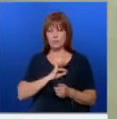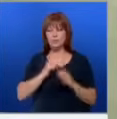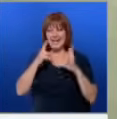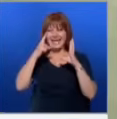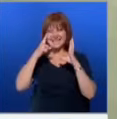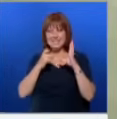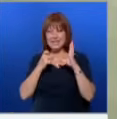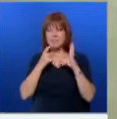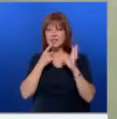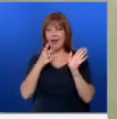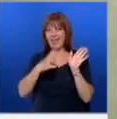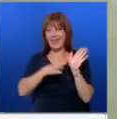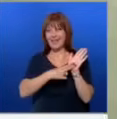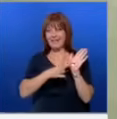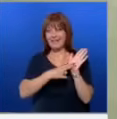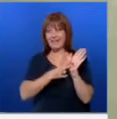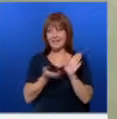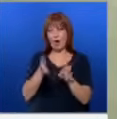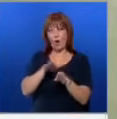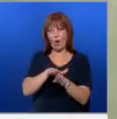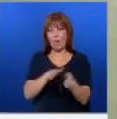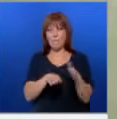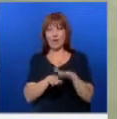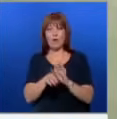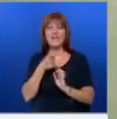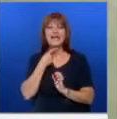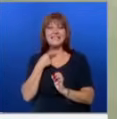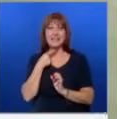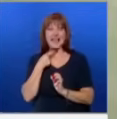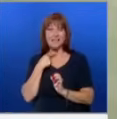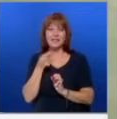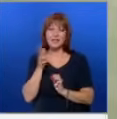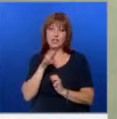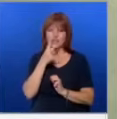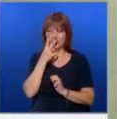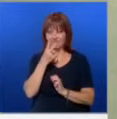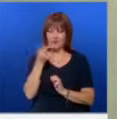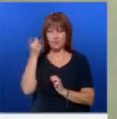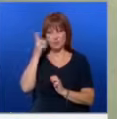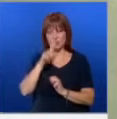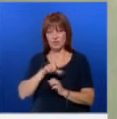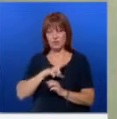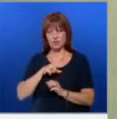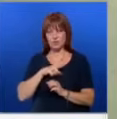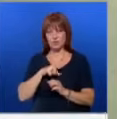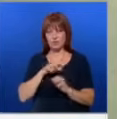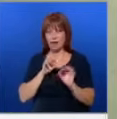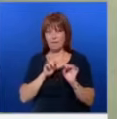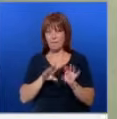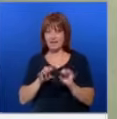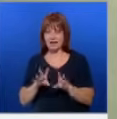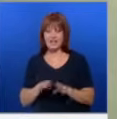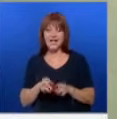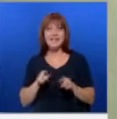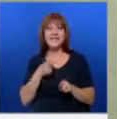снимки от етикетите и от опаковките на тези сладки. Може би ще ги видим в сутрешния блок на канал 1.